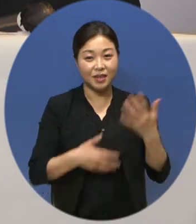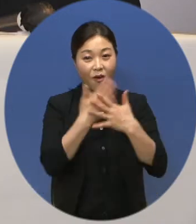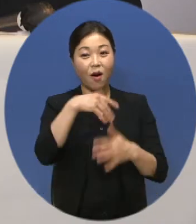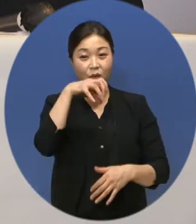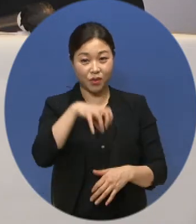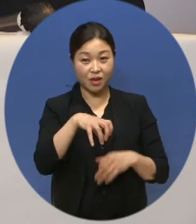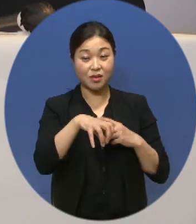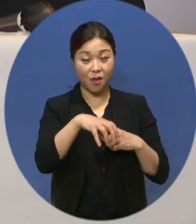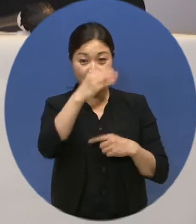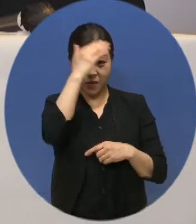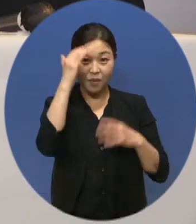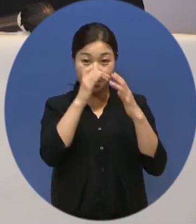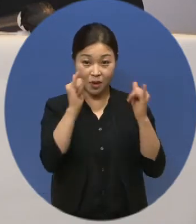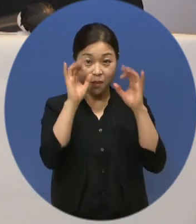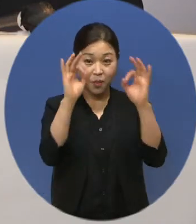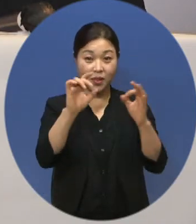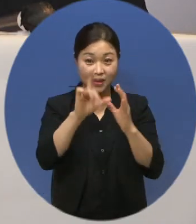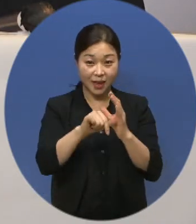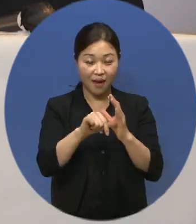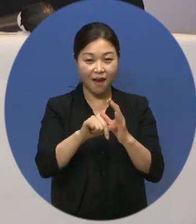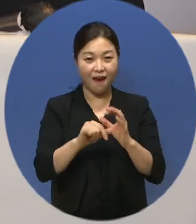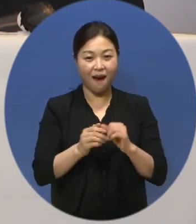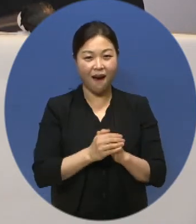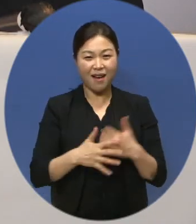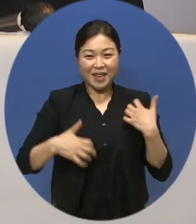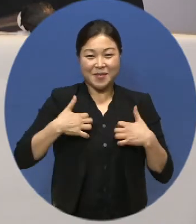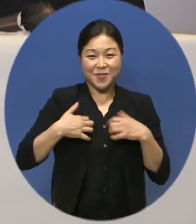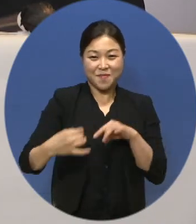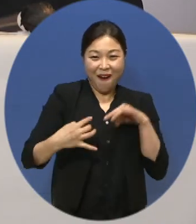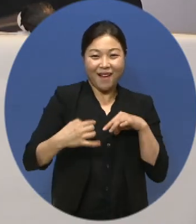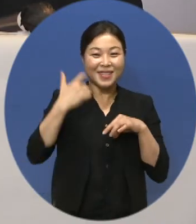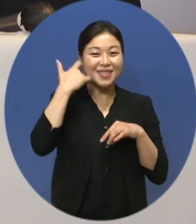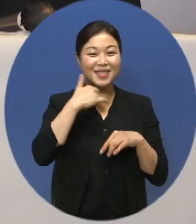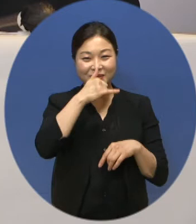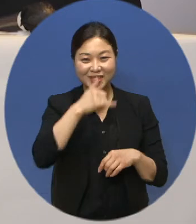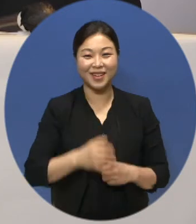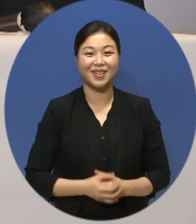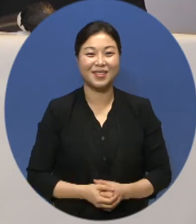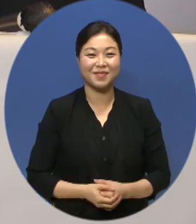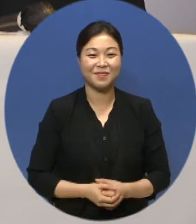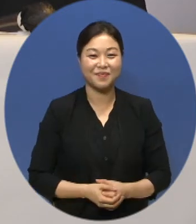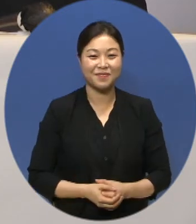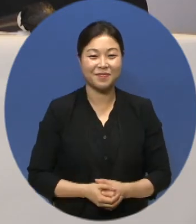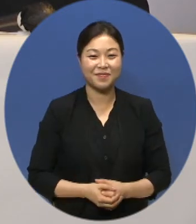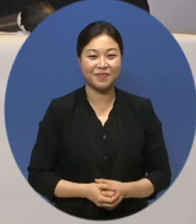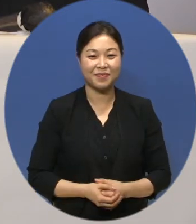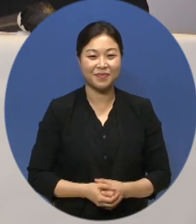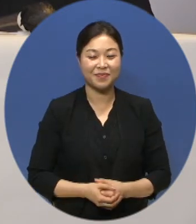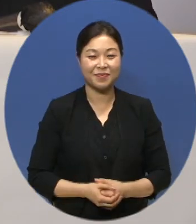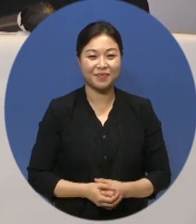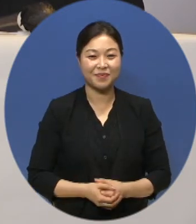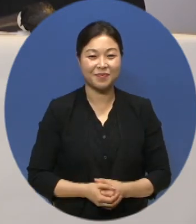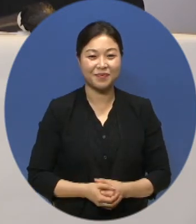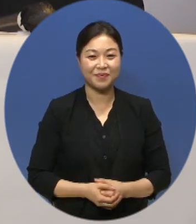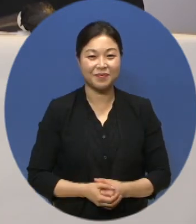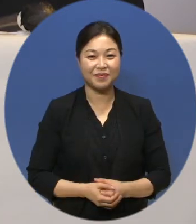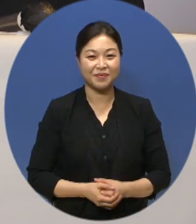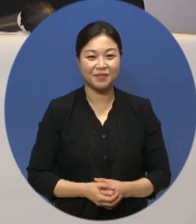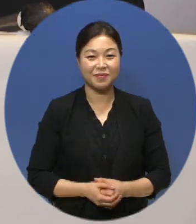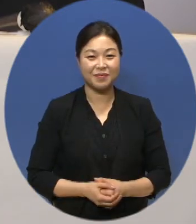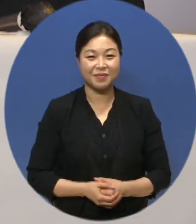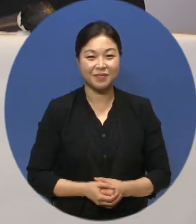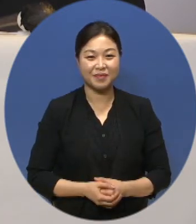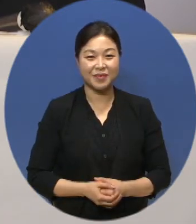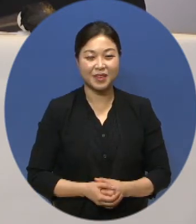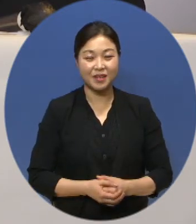같이 관객분들이랑 영화를 볼 때마다 좀 희열을 느끼는 장면인데 그러니까 제가 그러니까 그거를 틀 때